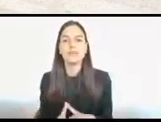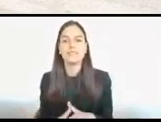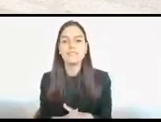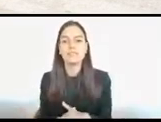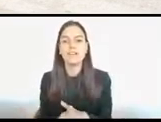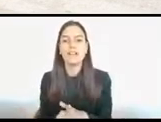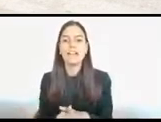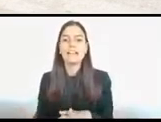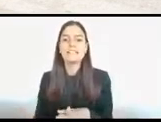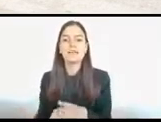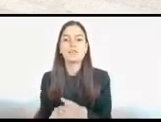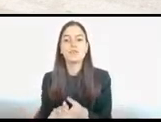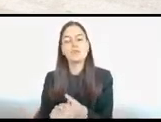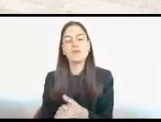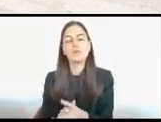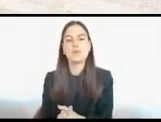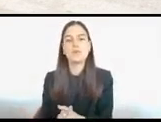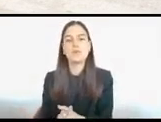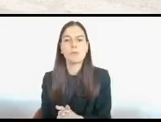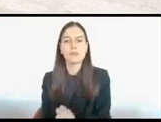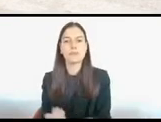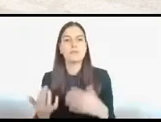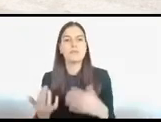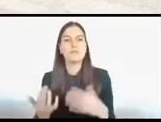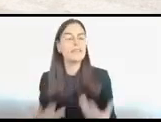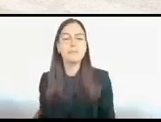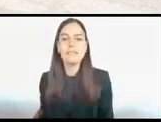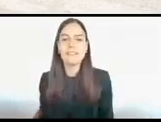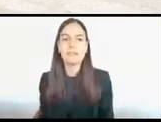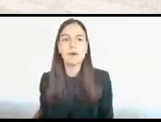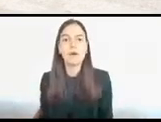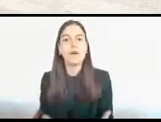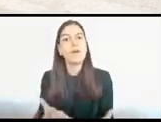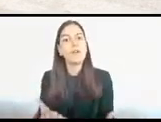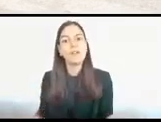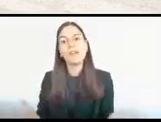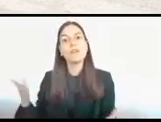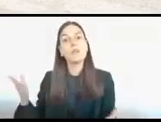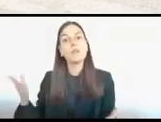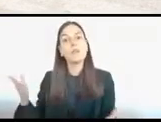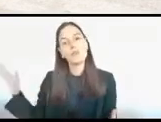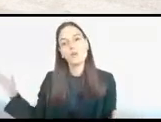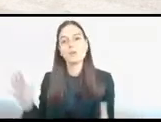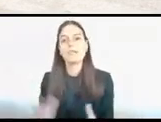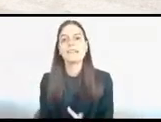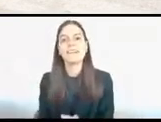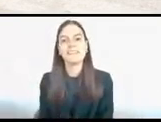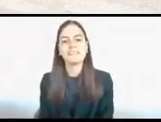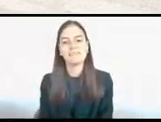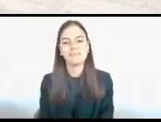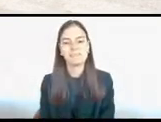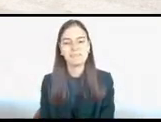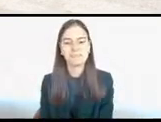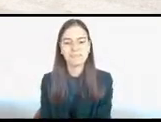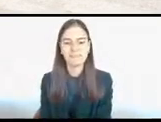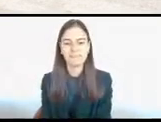revenus locatifs, et ces revenus, ils pourront être perçus immédiatement et ou au moment de la